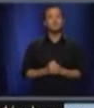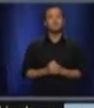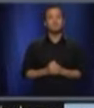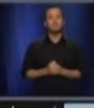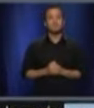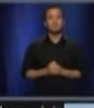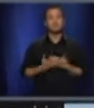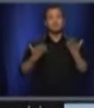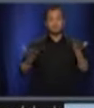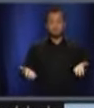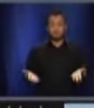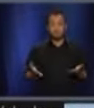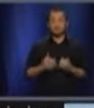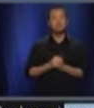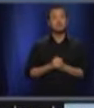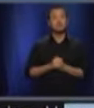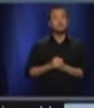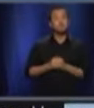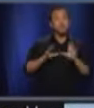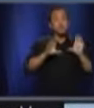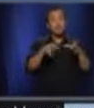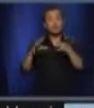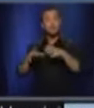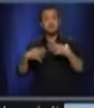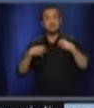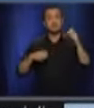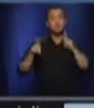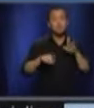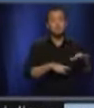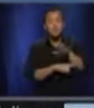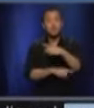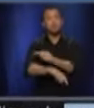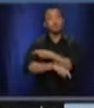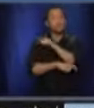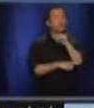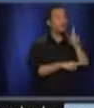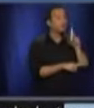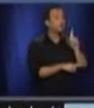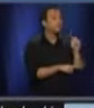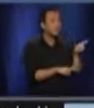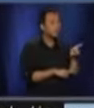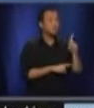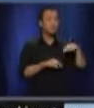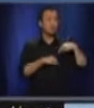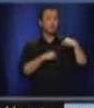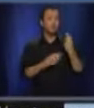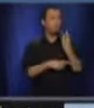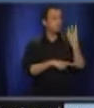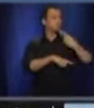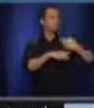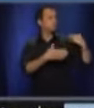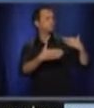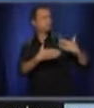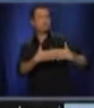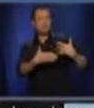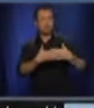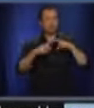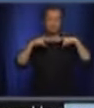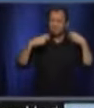Avec les équipes de la santé, le Docteur Arruda a passé les derniers jours à analyser